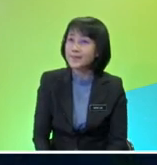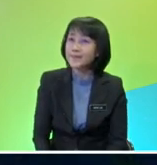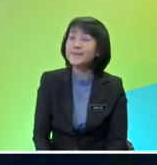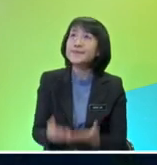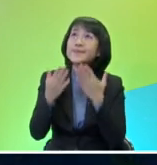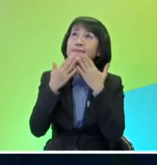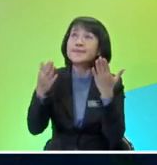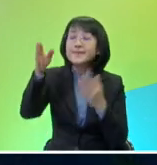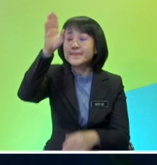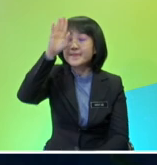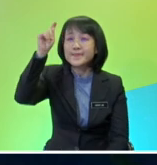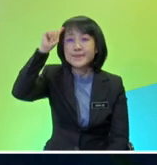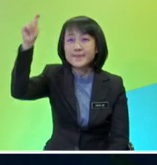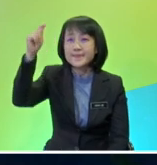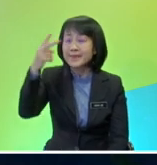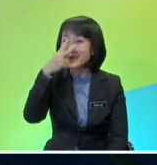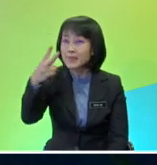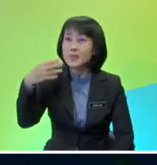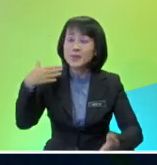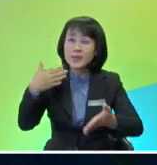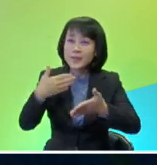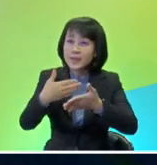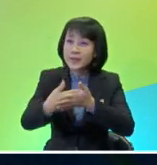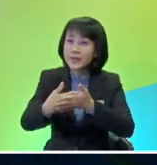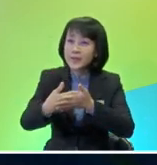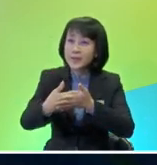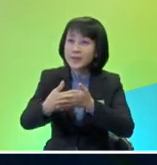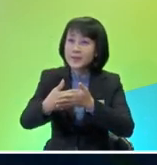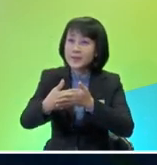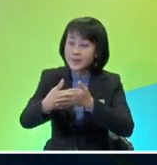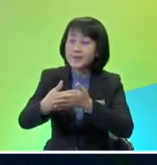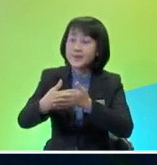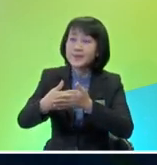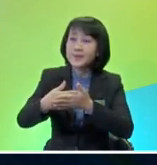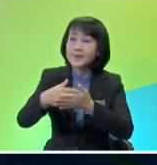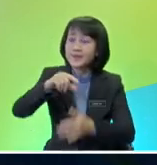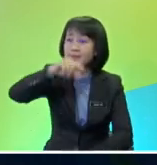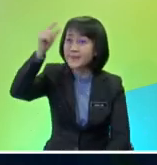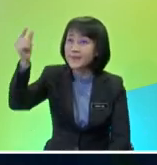Alhamdulillah, nampaknya saya telah tiba semula di kaki Gunung Kinabalu.